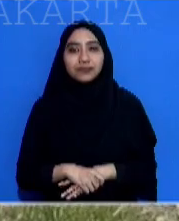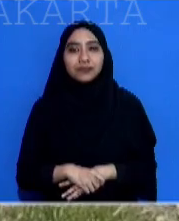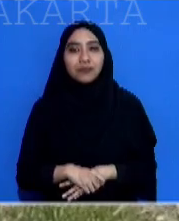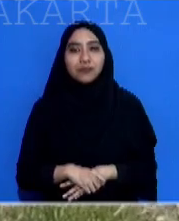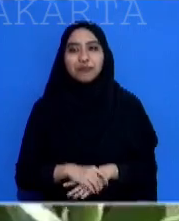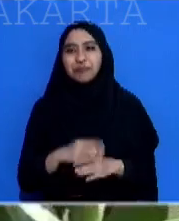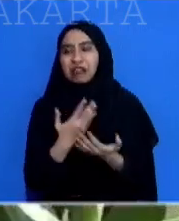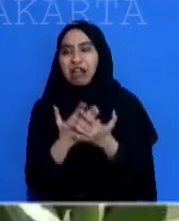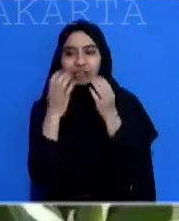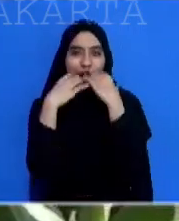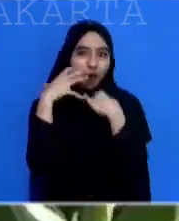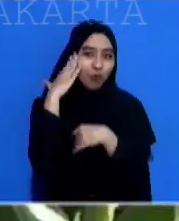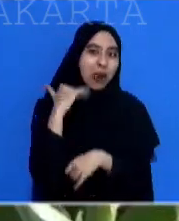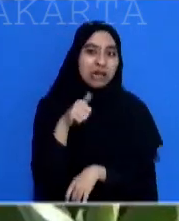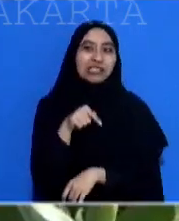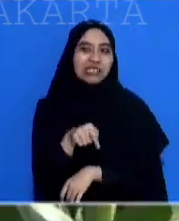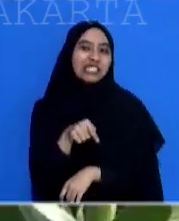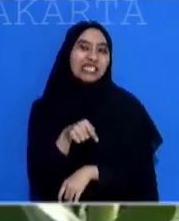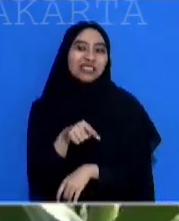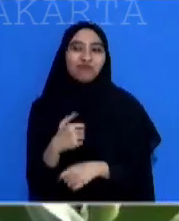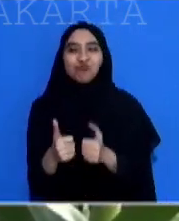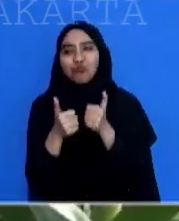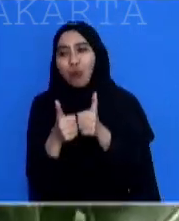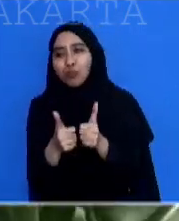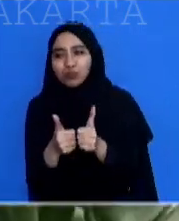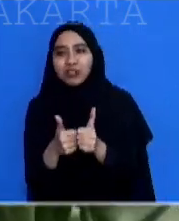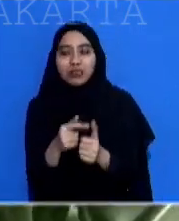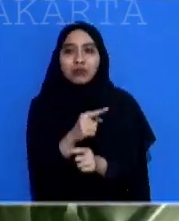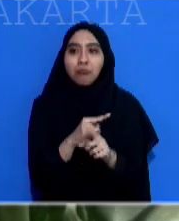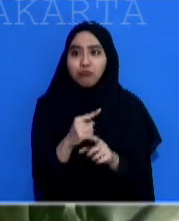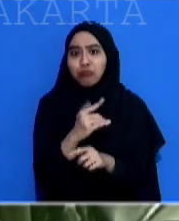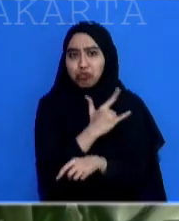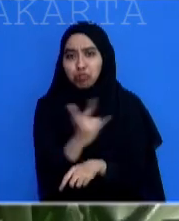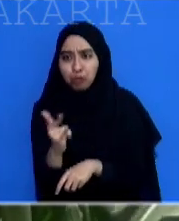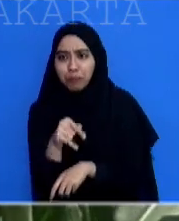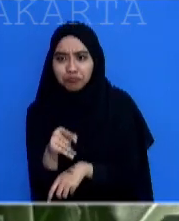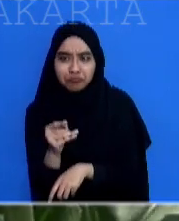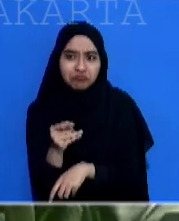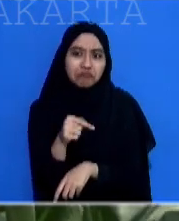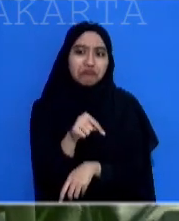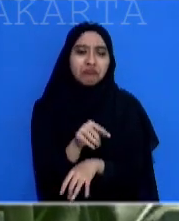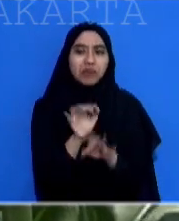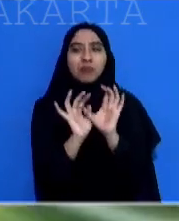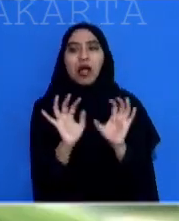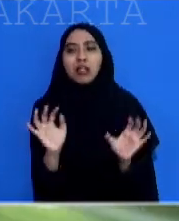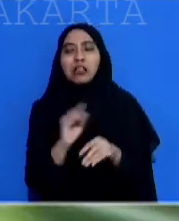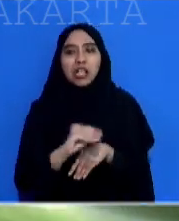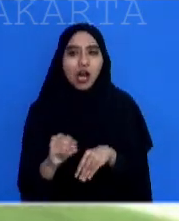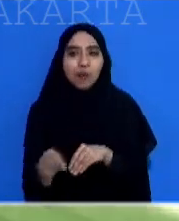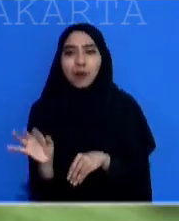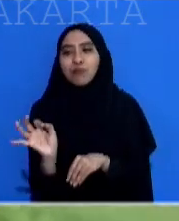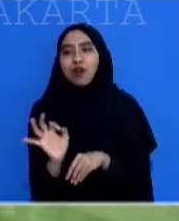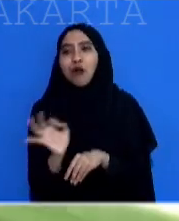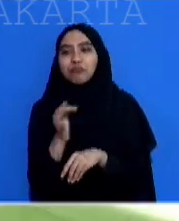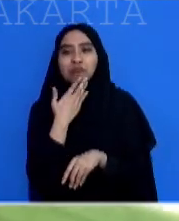Panyuwunan jagung manis ing wekdal sak menika kapitang sae keporo ajek. Ananging emanipun dereng kathah ingkang nanem, kathah-kathahipun inggih